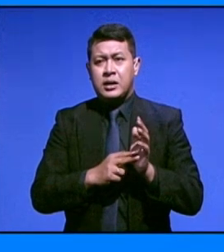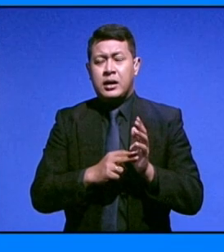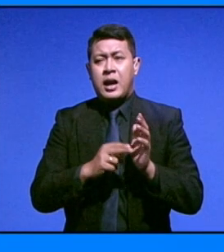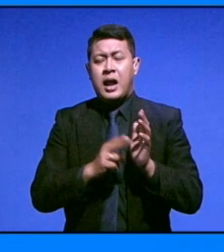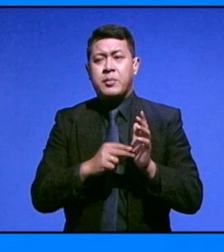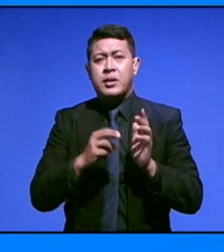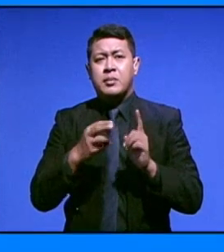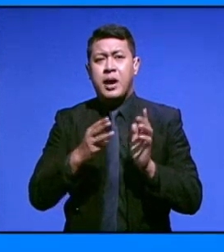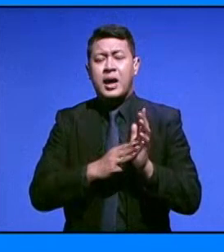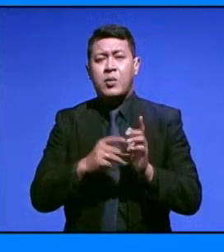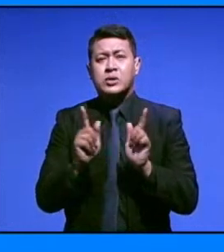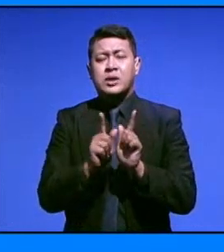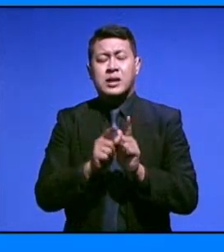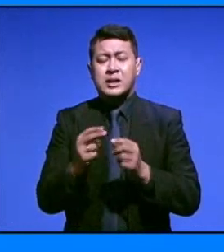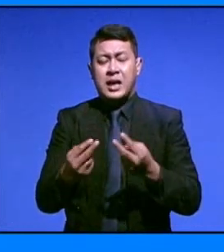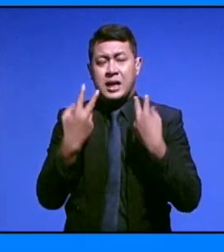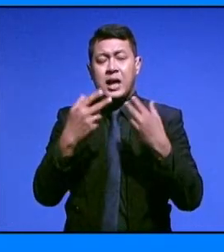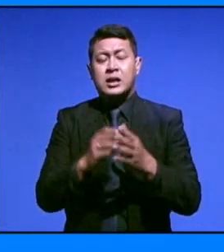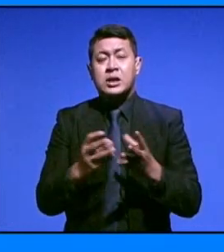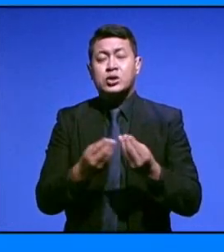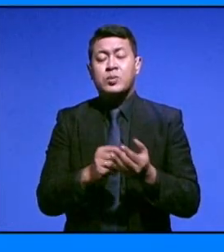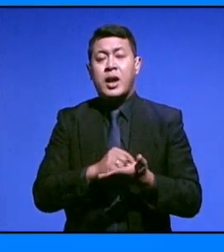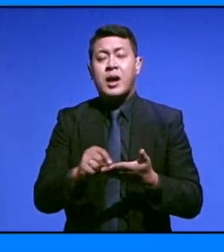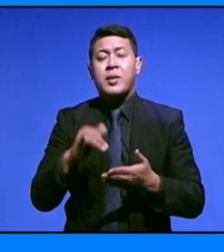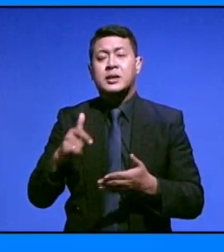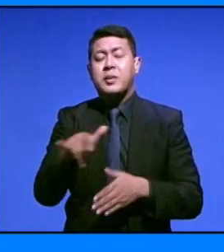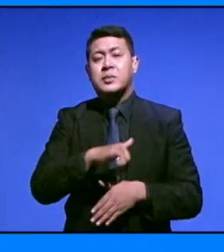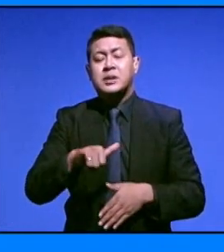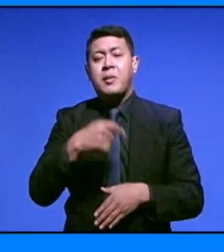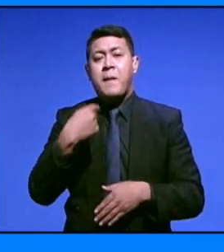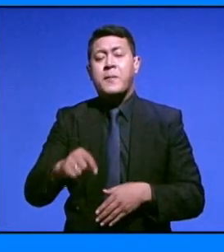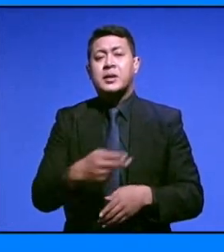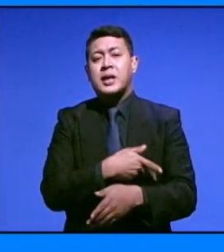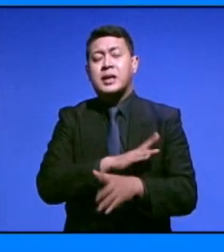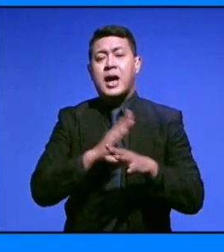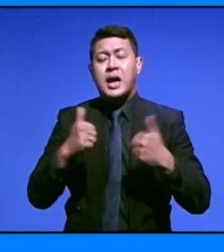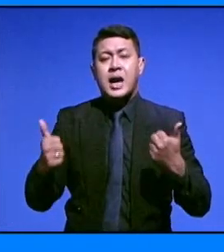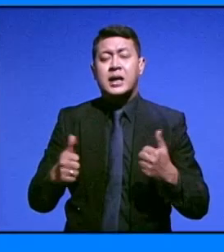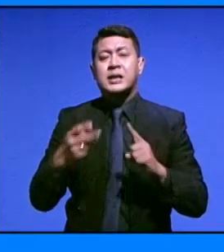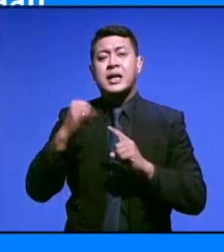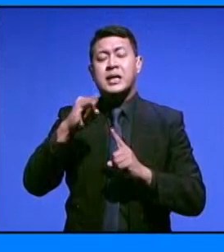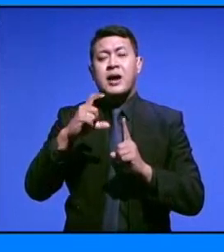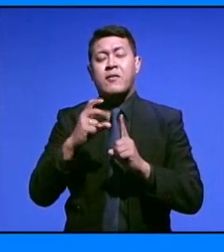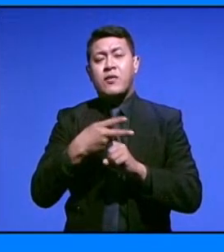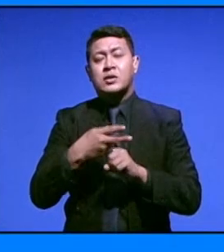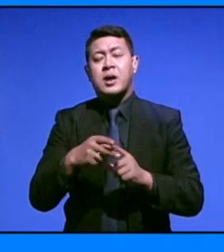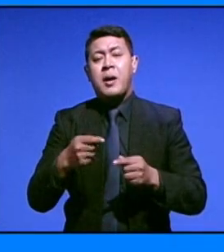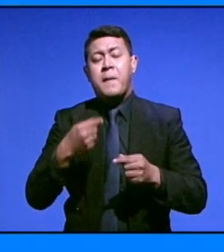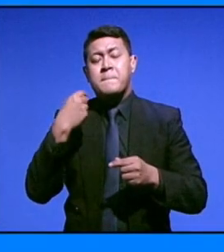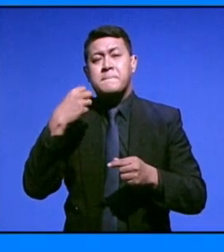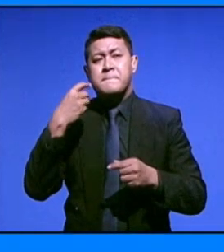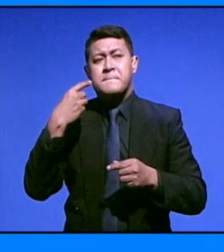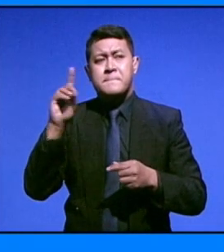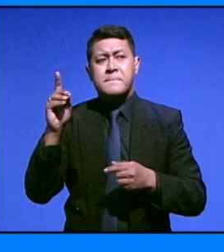pada susunan kabinet susahnya sejumlah nama masih sama diantaranya menteri Ketenagakerjaan Ida Fauziah menteri perindustrian